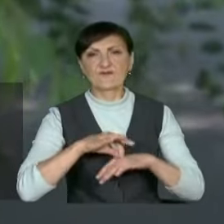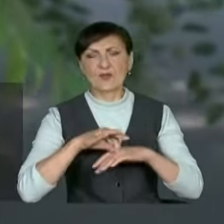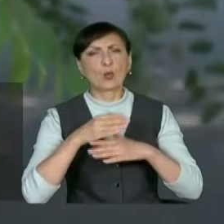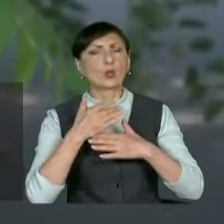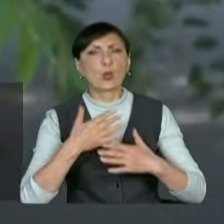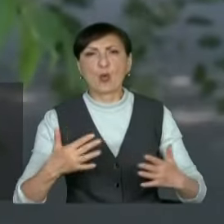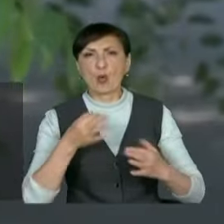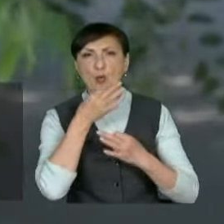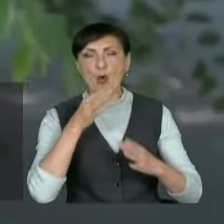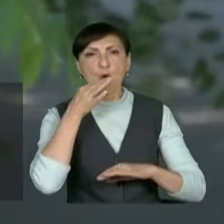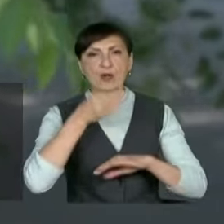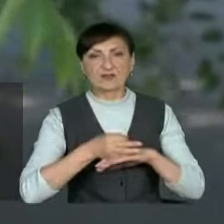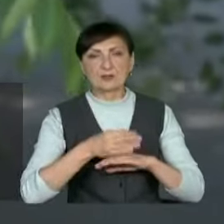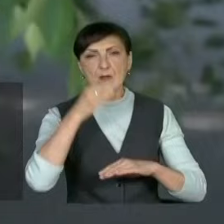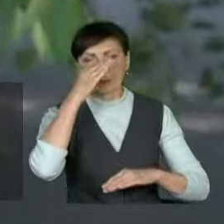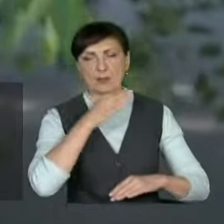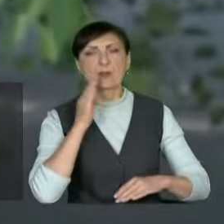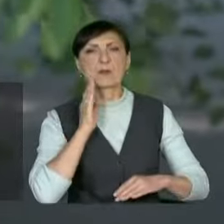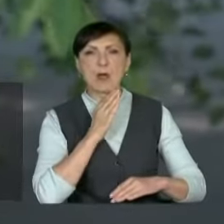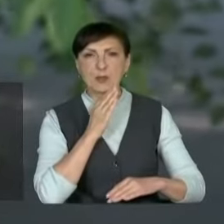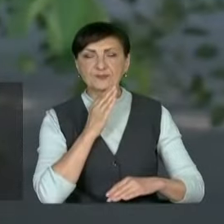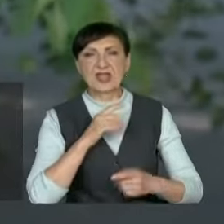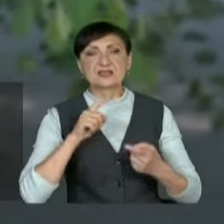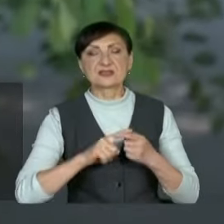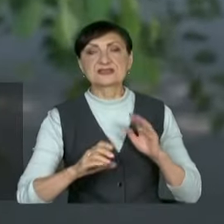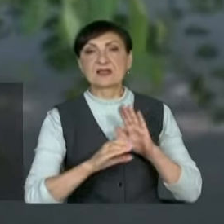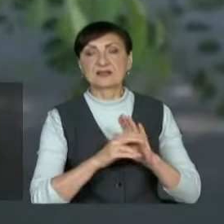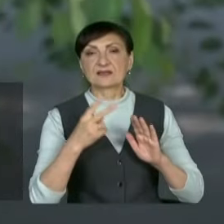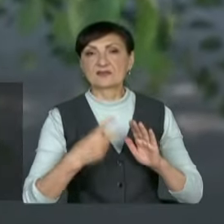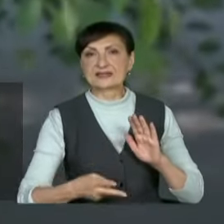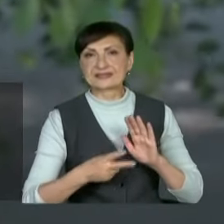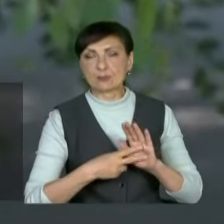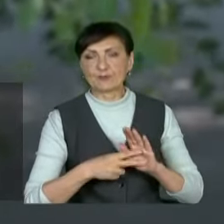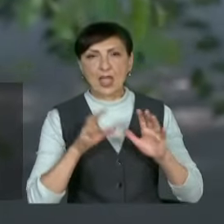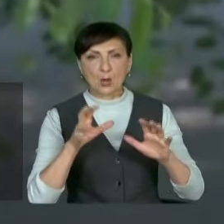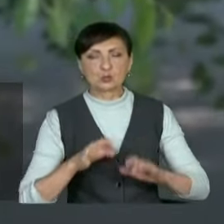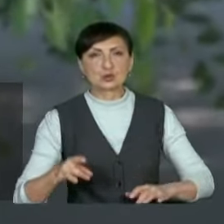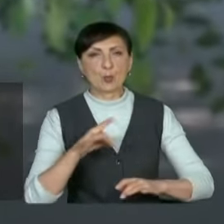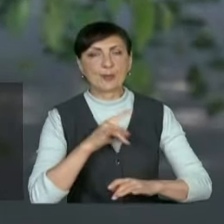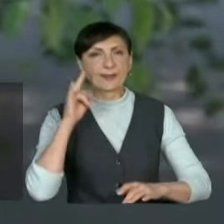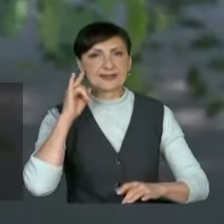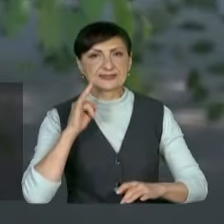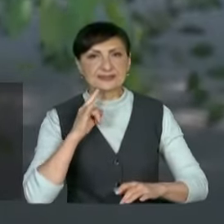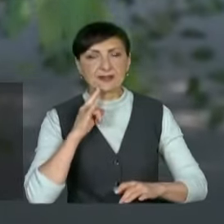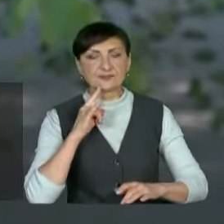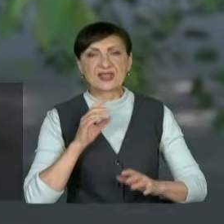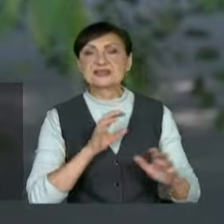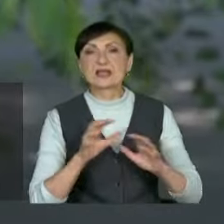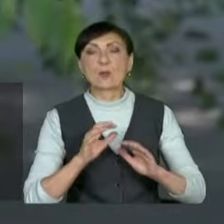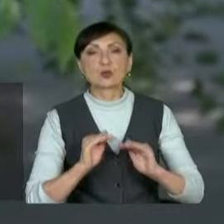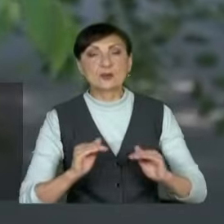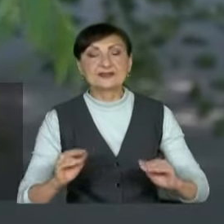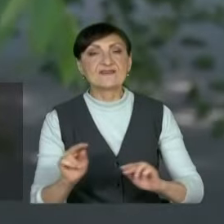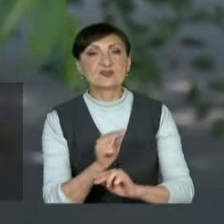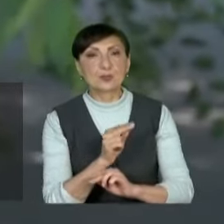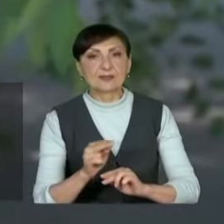состояние ребенка ответственность несут родители. Согласно статье 27 Конституции Республики Казахстан, забота о детях и их